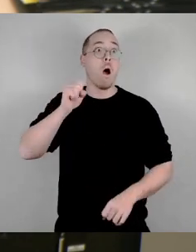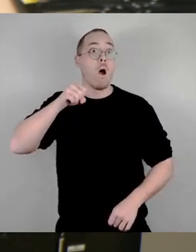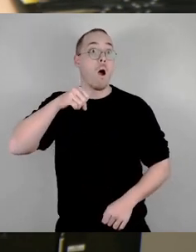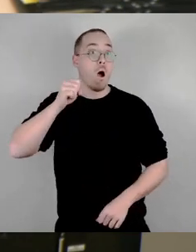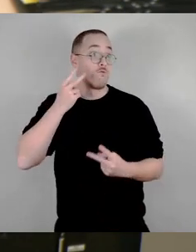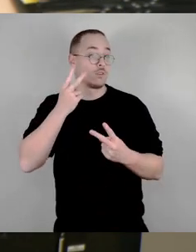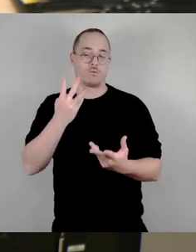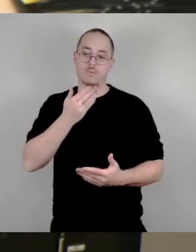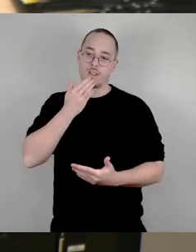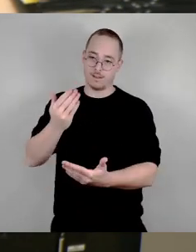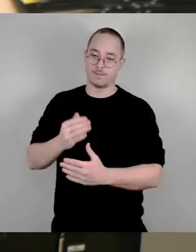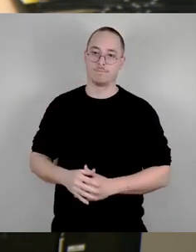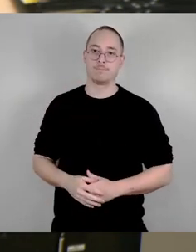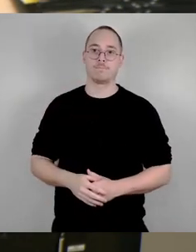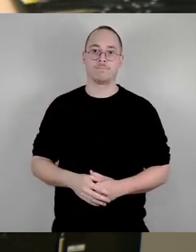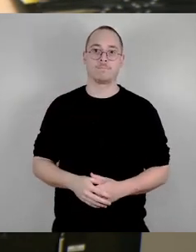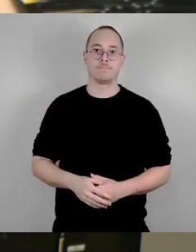Wichtig bei der Errichtung der Skateflächen